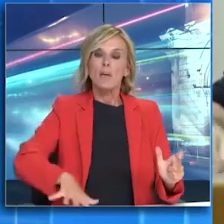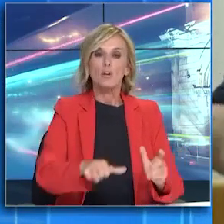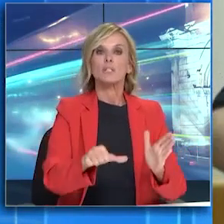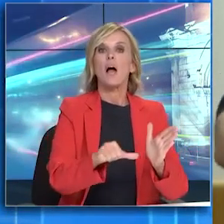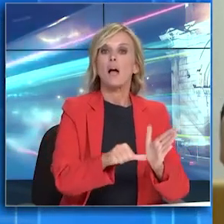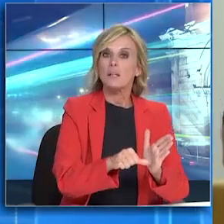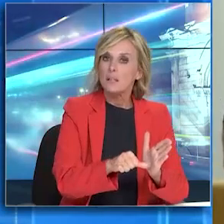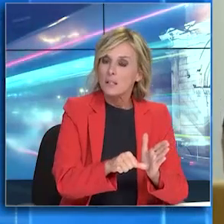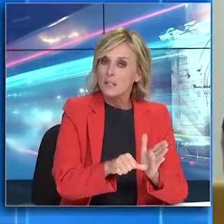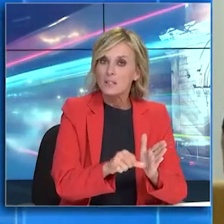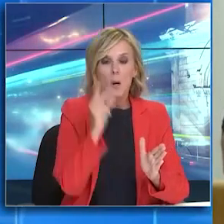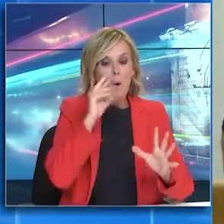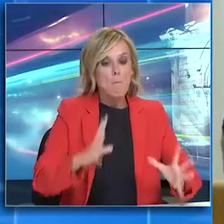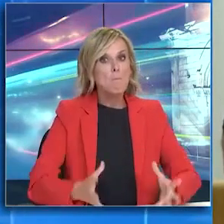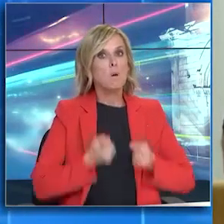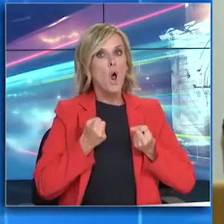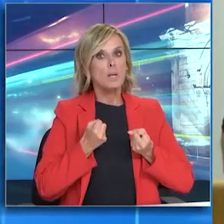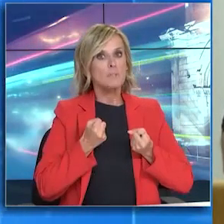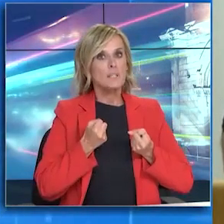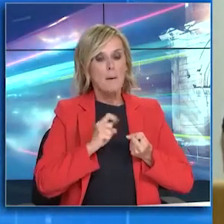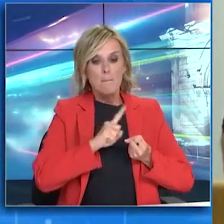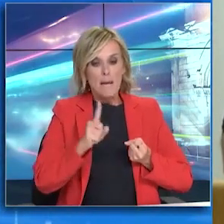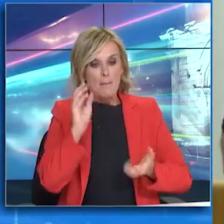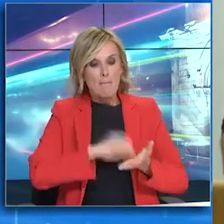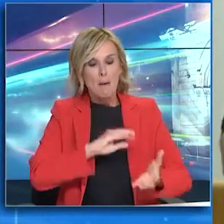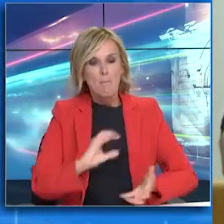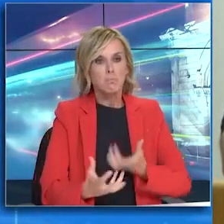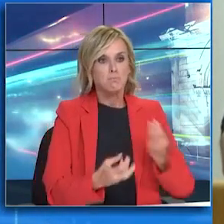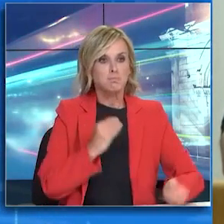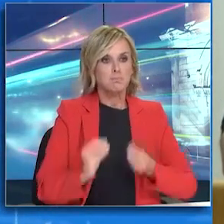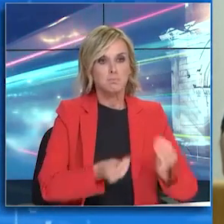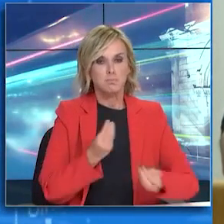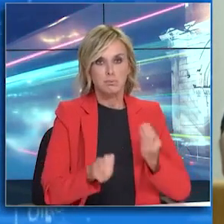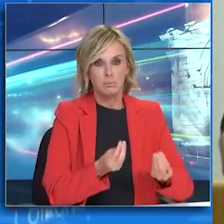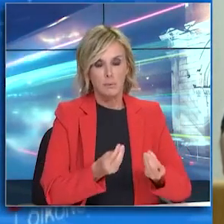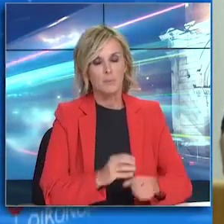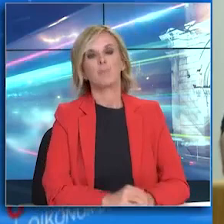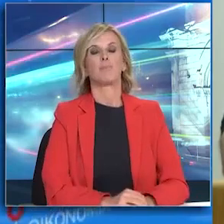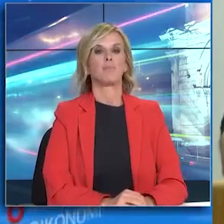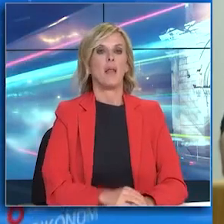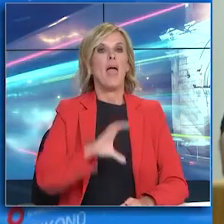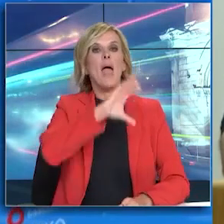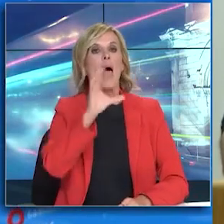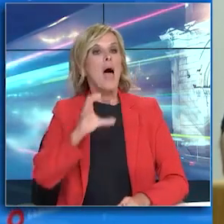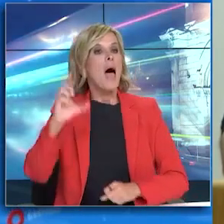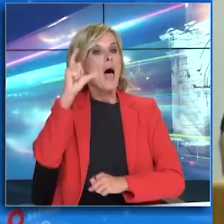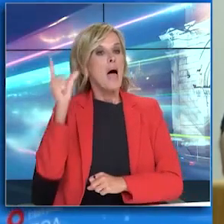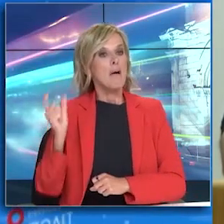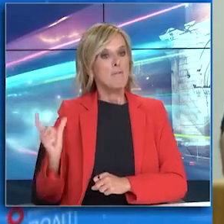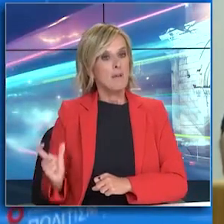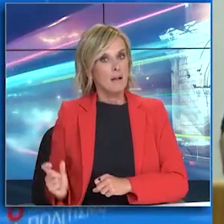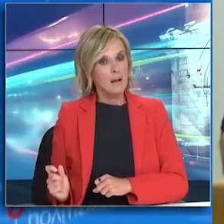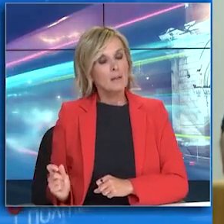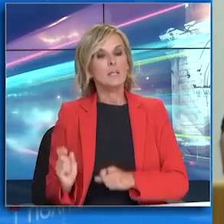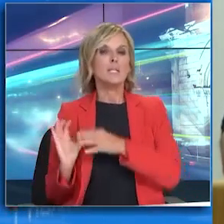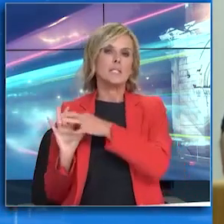ύφεση για την πρόληψη τυχών αναζωπηρώσεων και την επίβλεψη του πεδίου. Στην Εύβοια, η μάχη θα